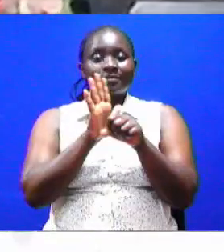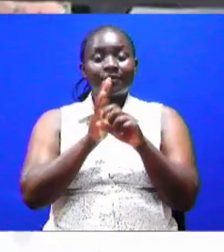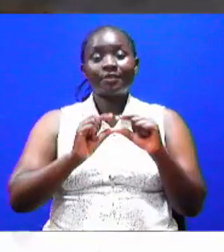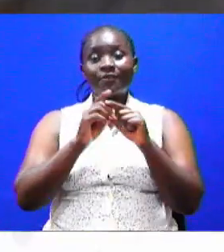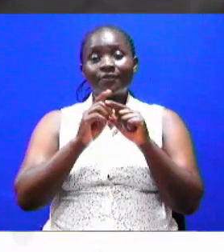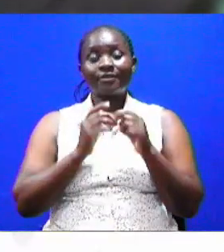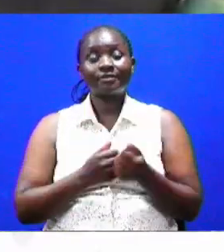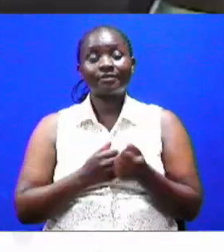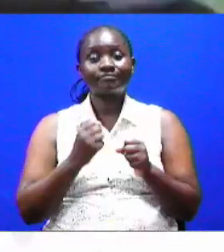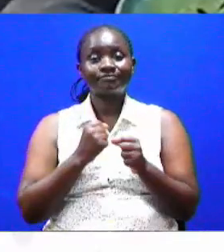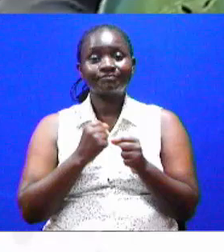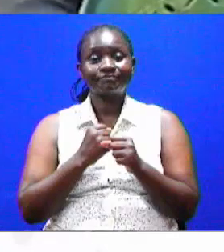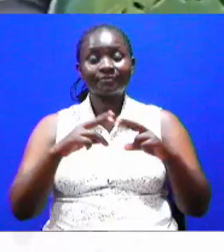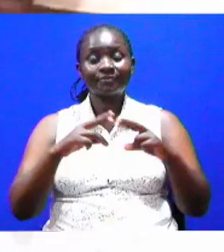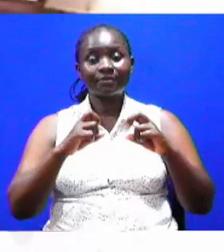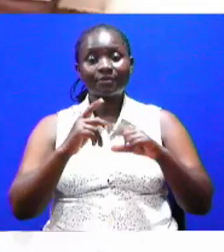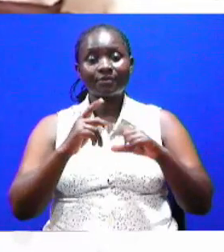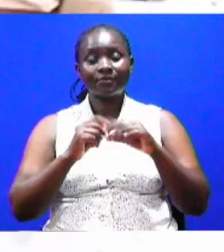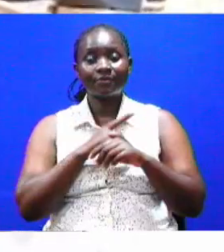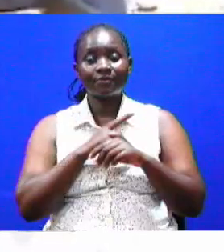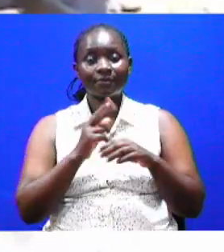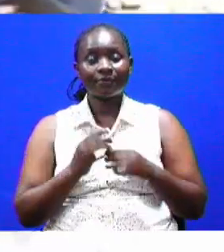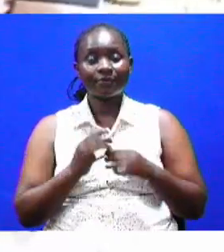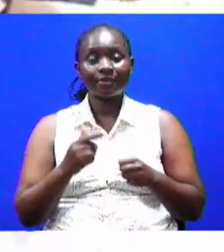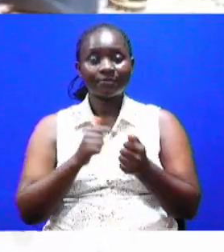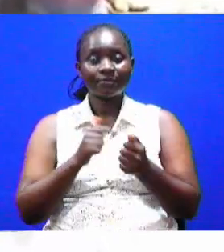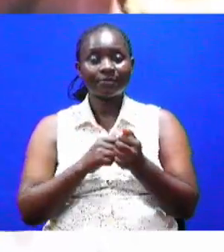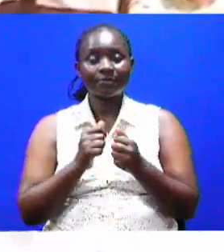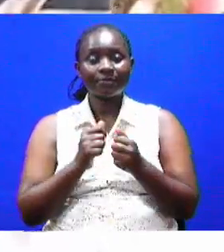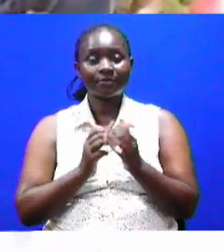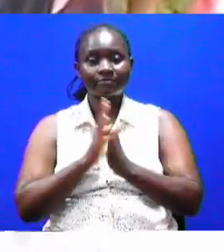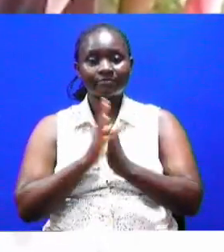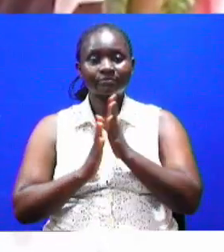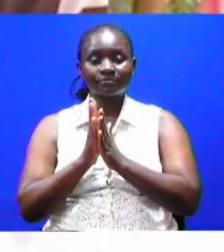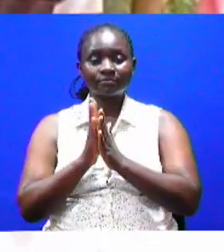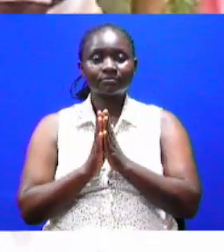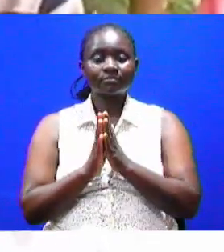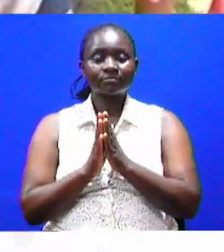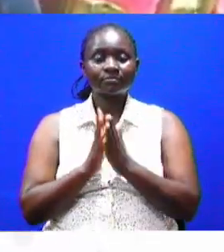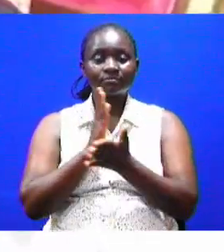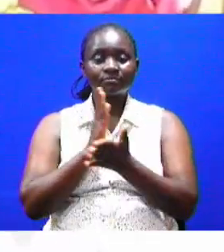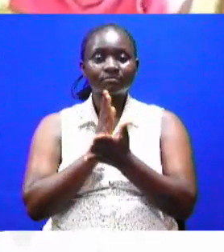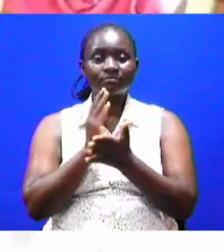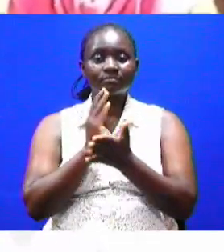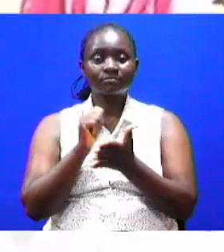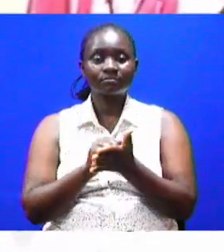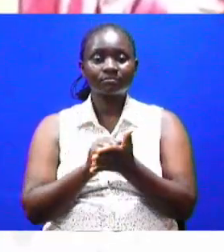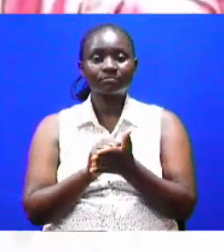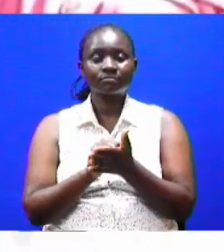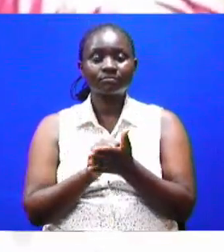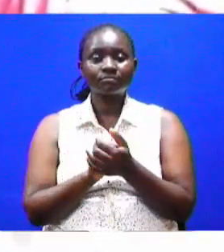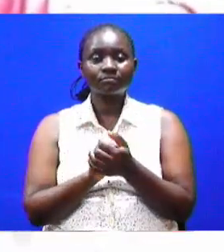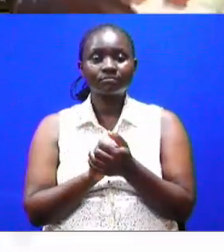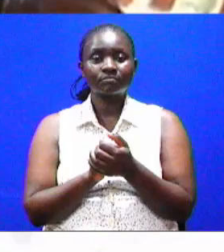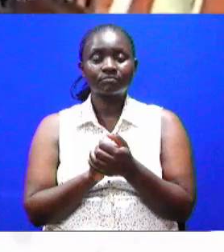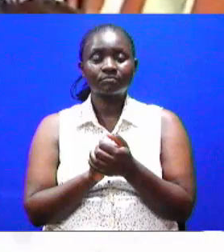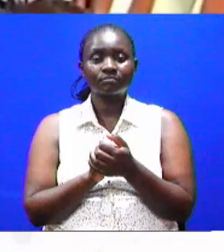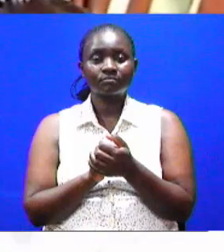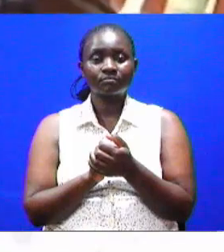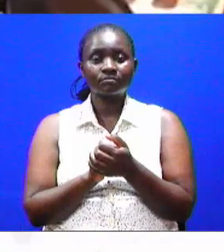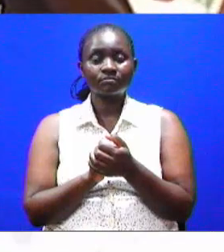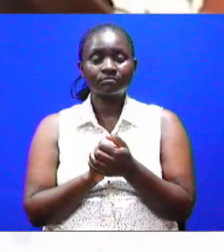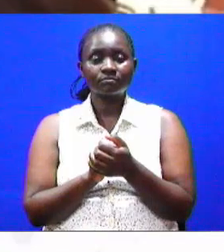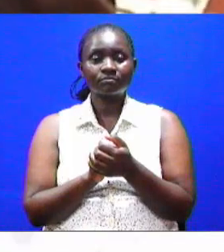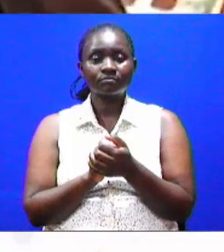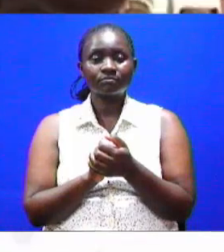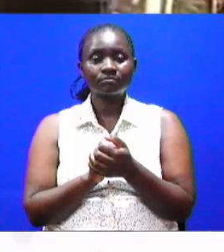bukori ngori kubana bayigo kuweniwa asibayigo murobero buno yora chikwene kiwarit korya ijume ikeyega asensemo ya kyonyo imeyego